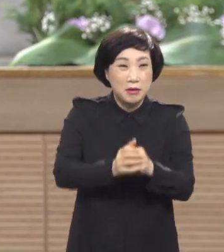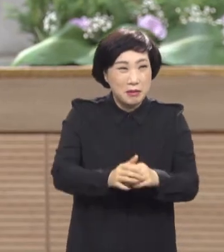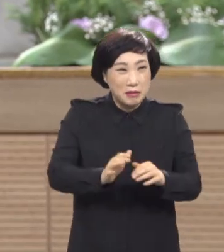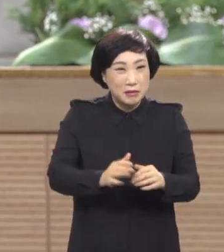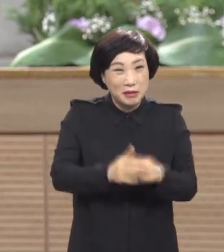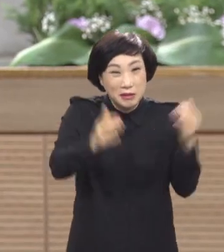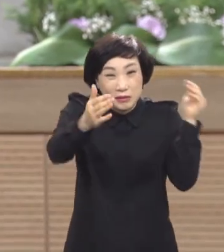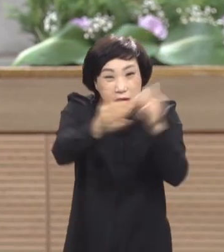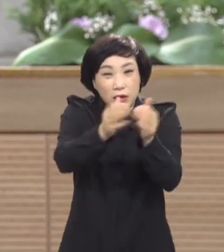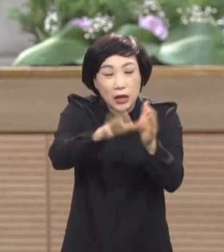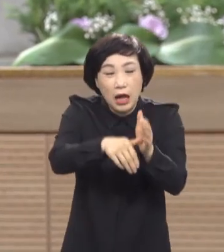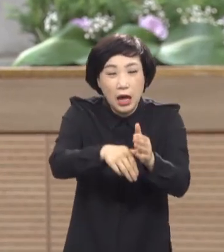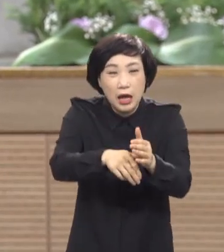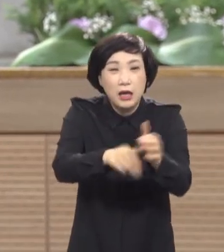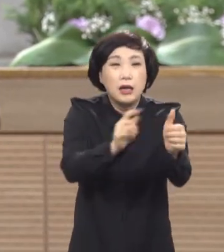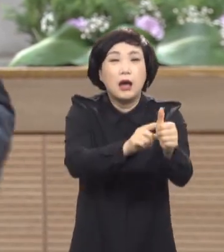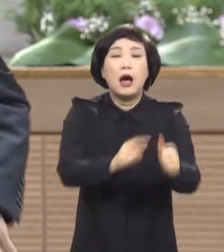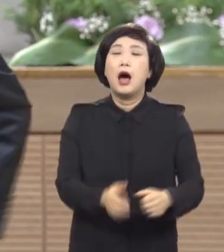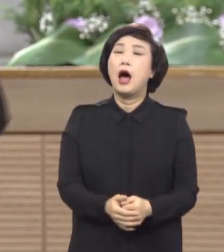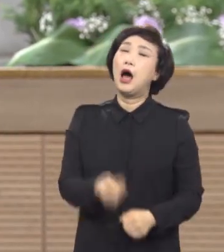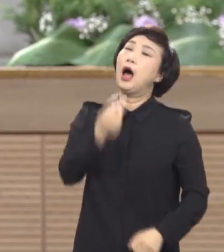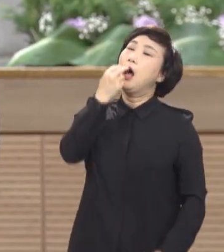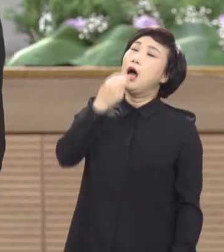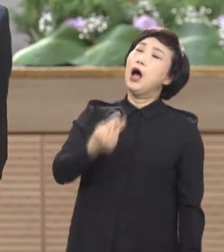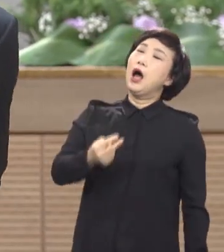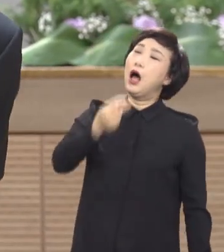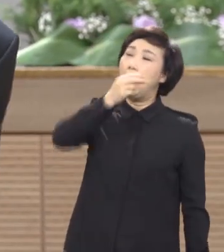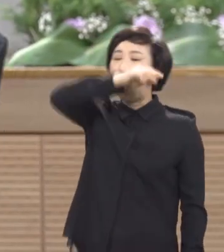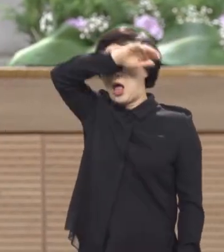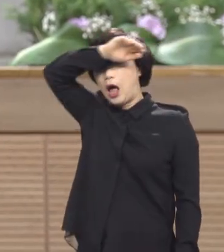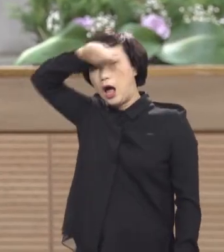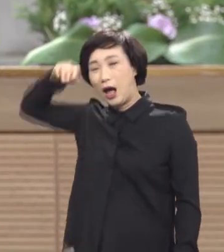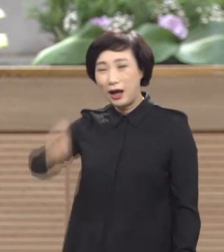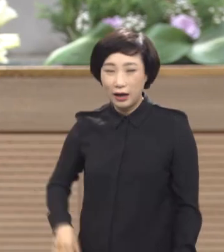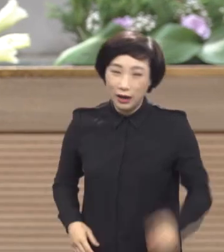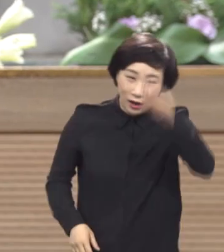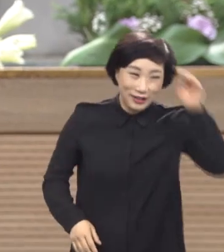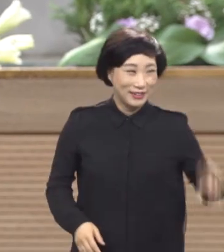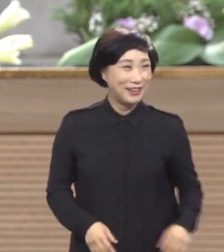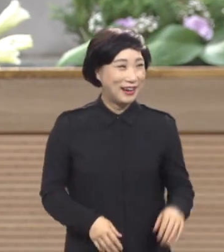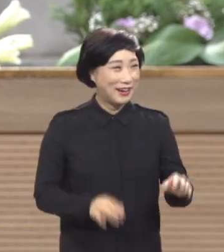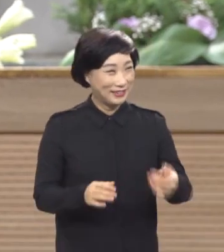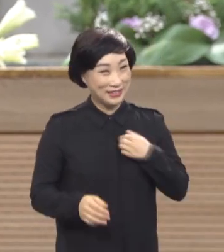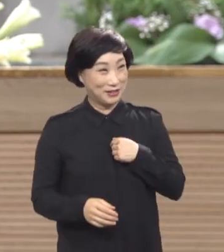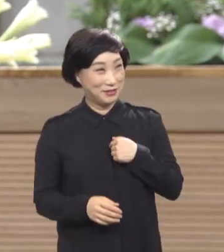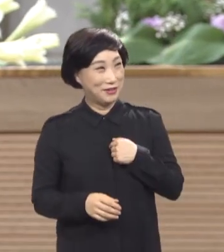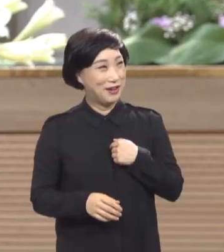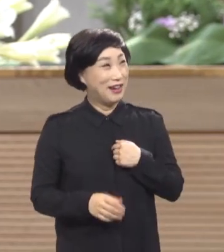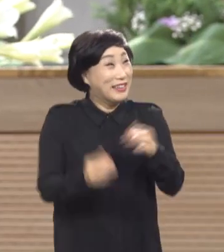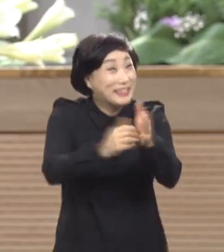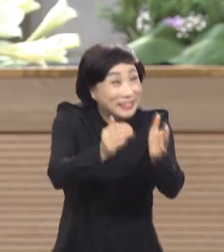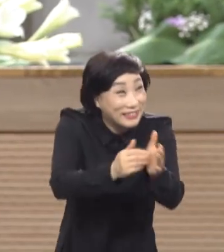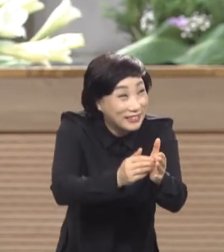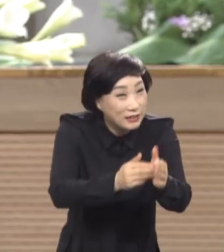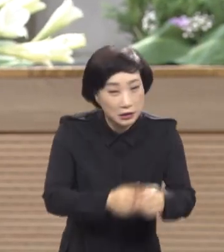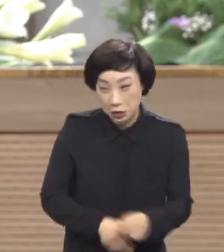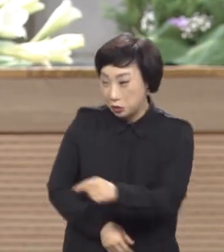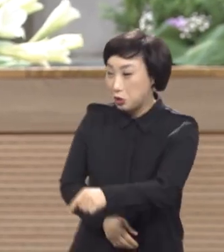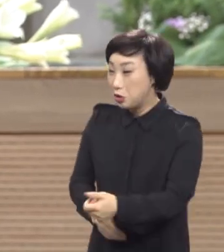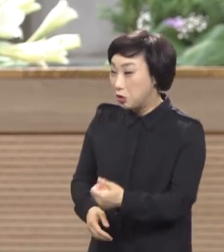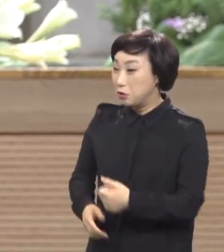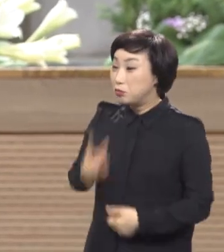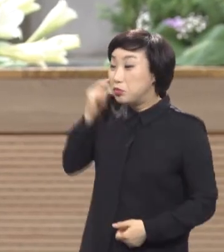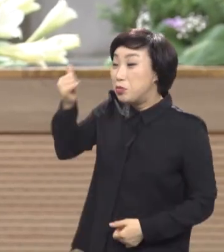올라갔을 때 숨을 헐떡거리면서 아 다 올라왔네요 아저씨 다 올라왔네요 야 너 누구 집